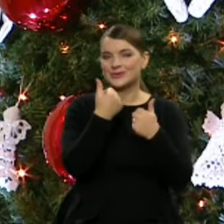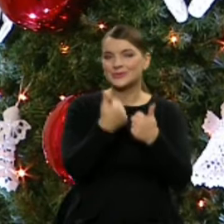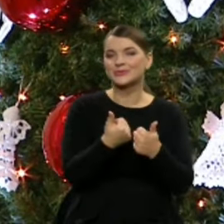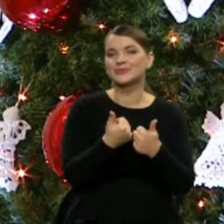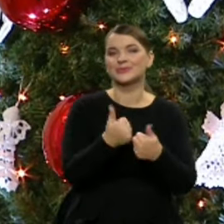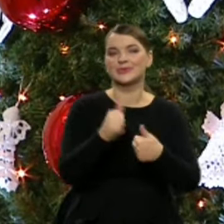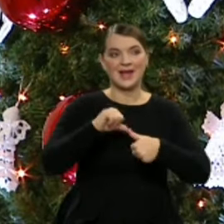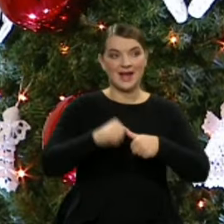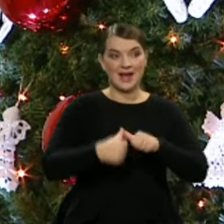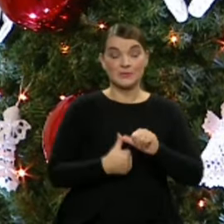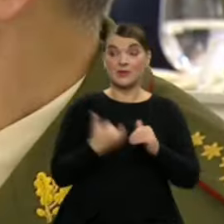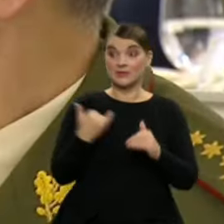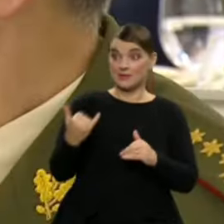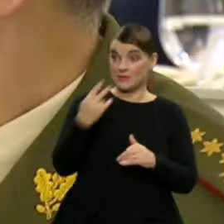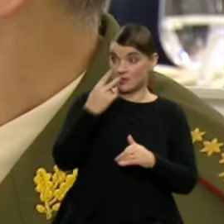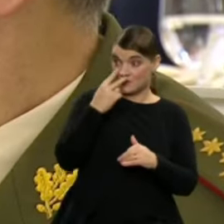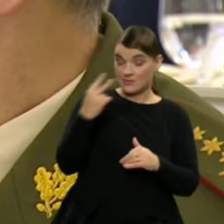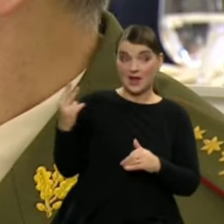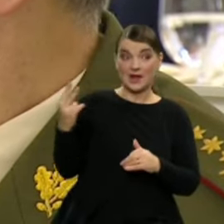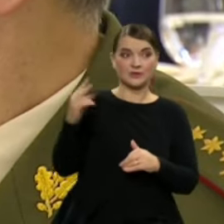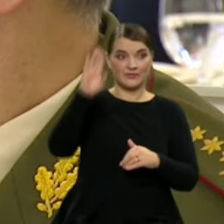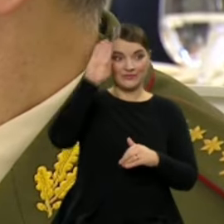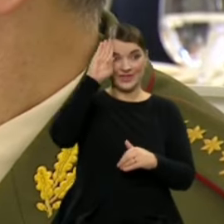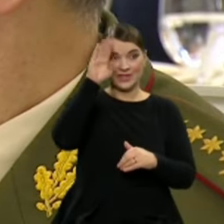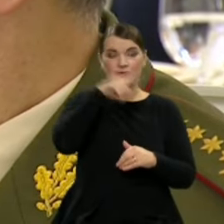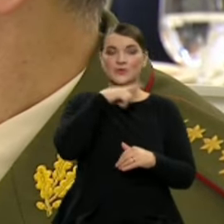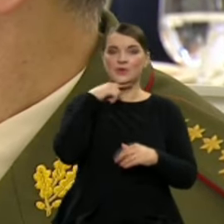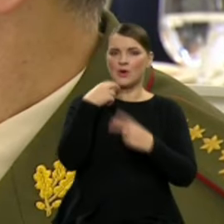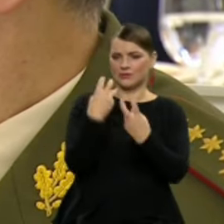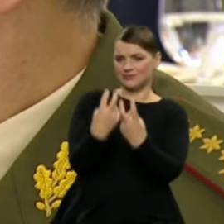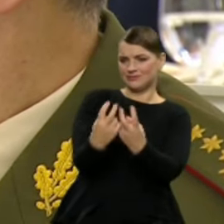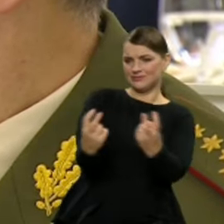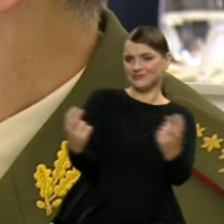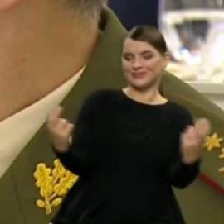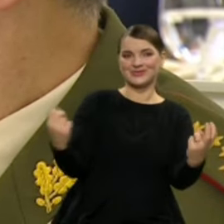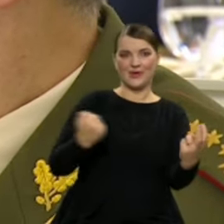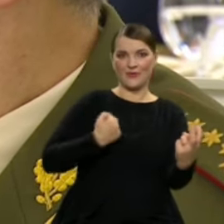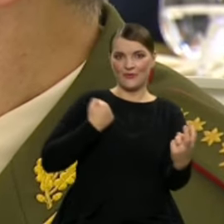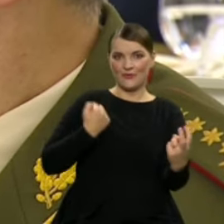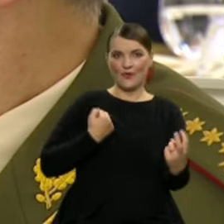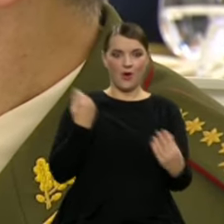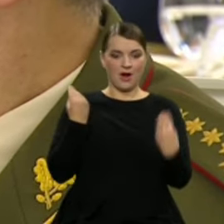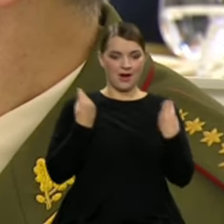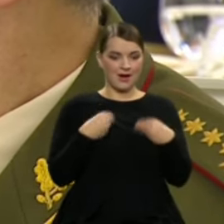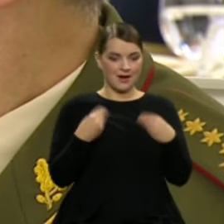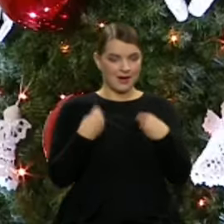karinėmis uniformomis, kurie sėdi čia su mumis ir galbūt yra ir moterų,